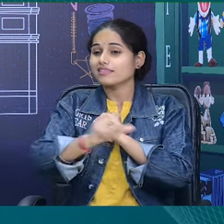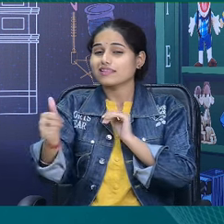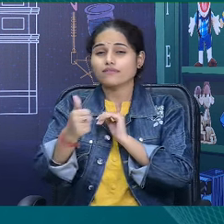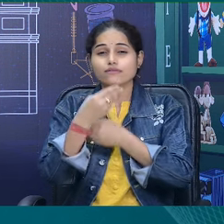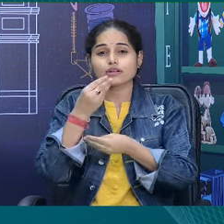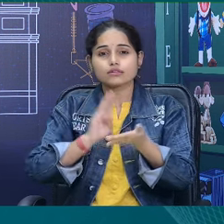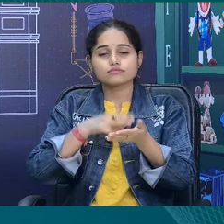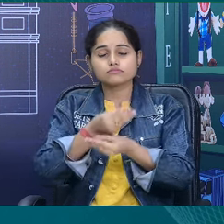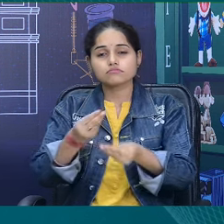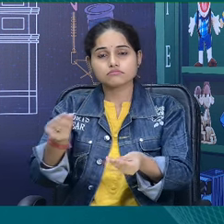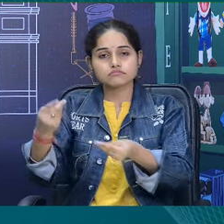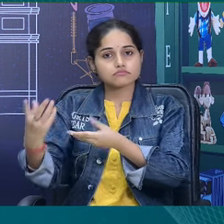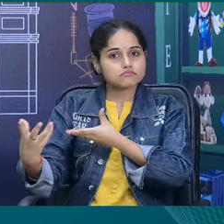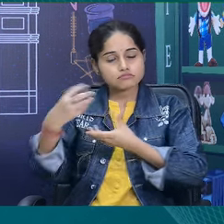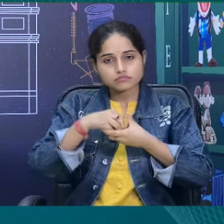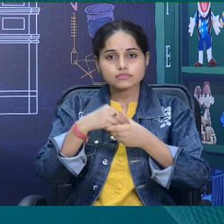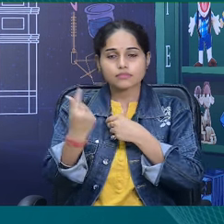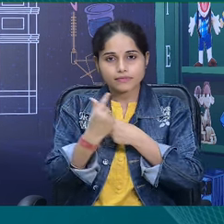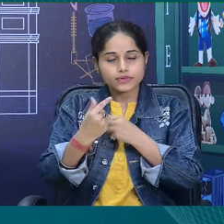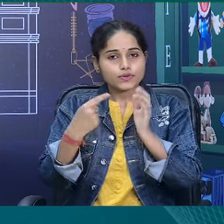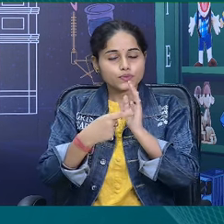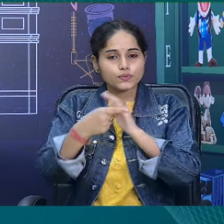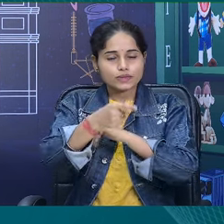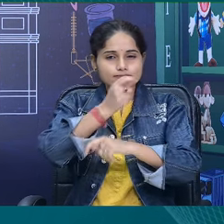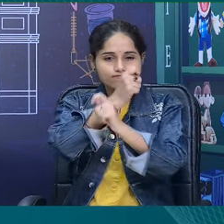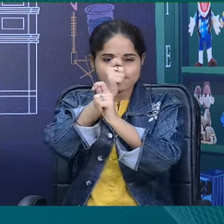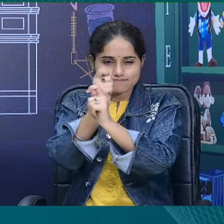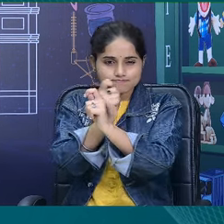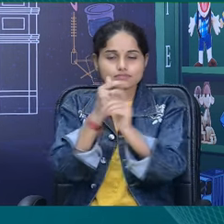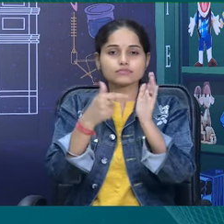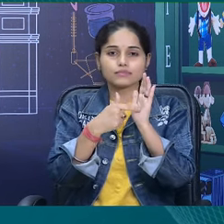आल्सो सो स्कल्पचर इज अ पार्ट ऑफ दैट दैट प्लाट फॉर्म